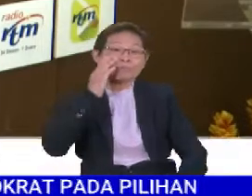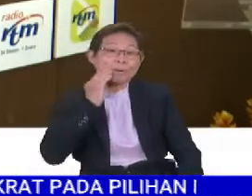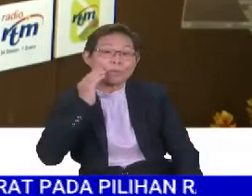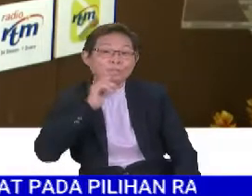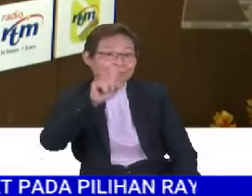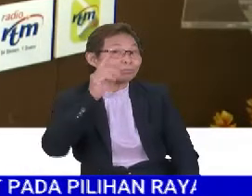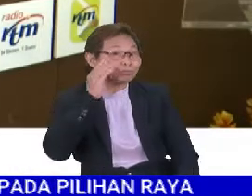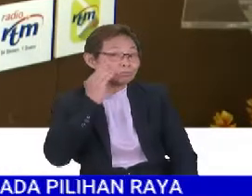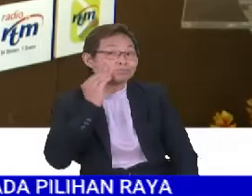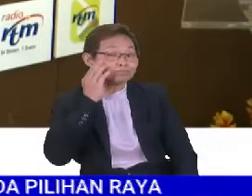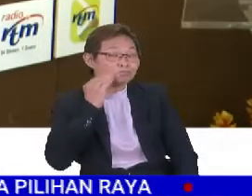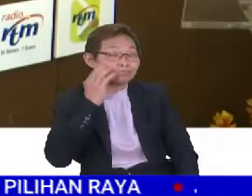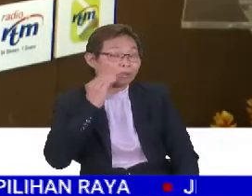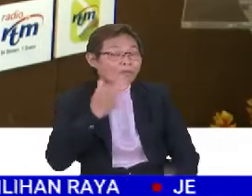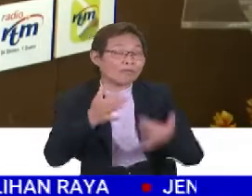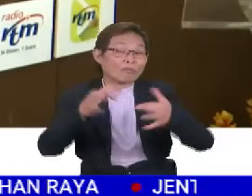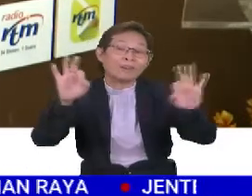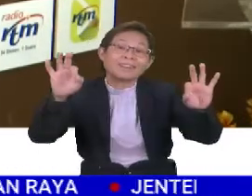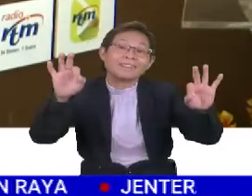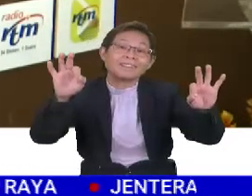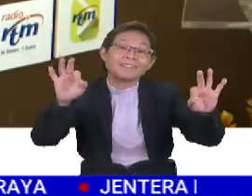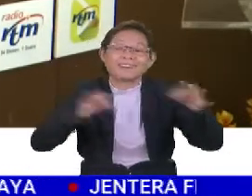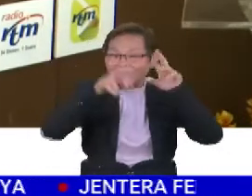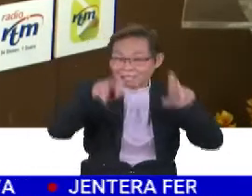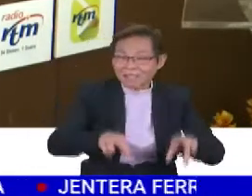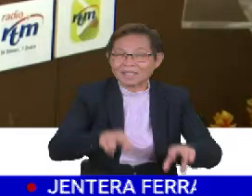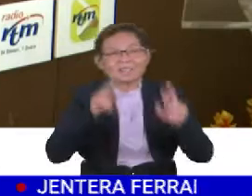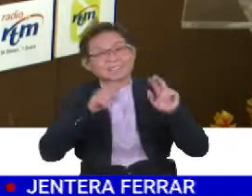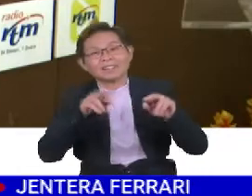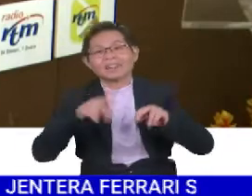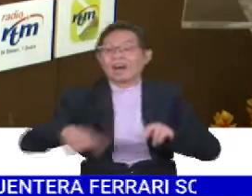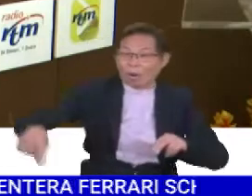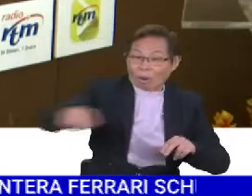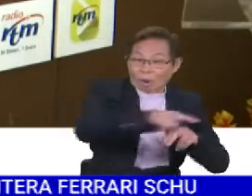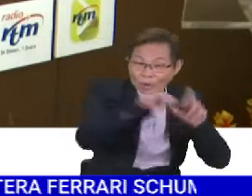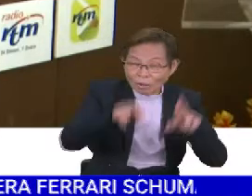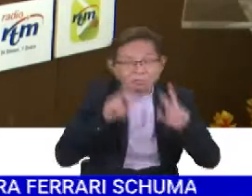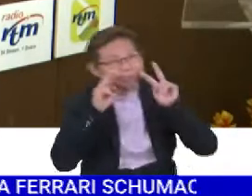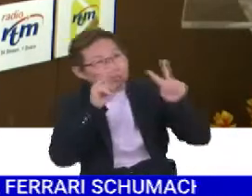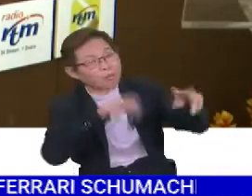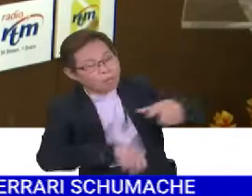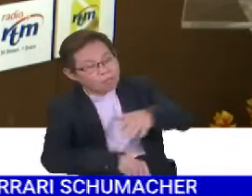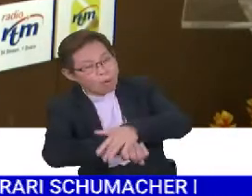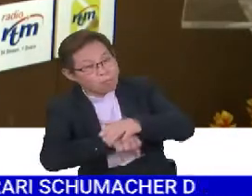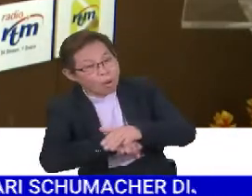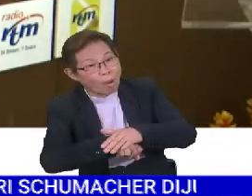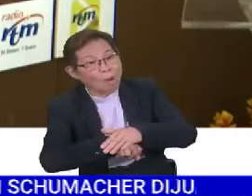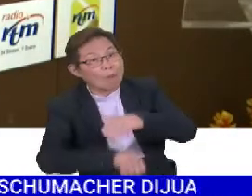experience atau pengalaman secara percuma di mana rakyat dapat menonton ya bola sepak bertaraf